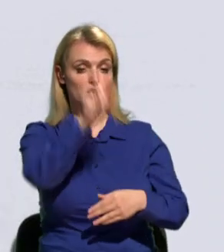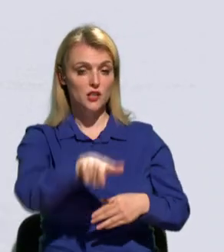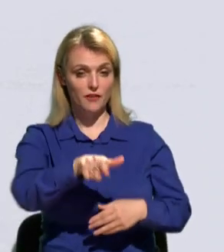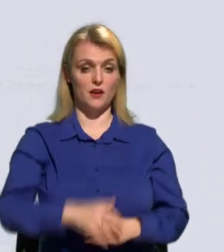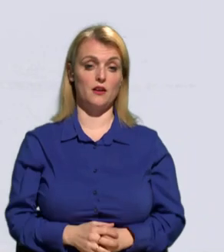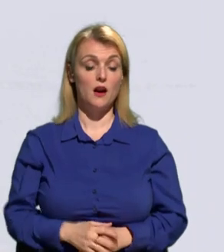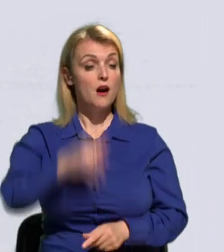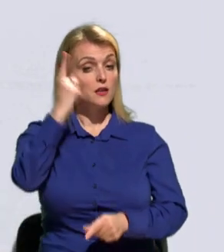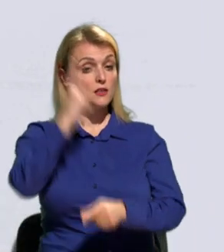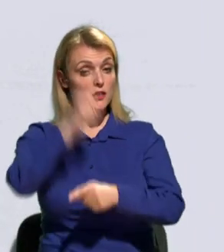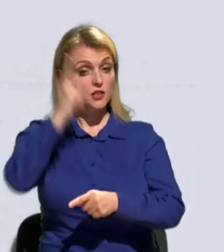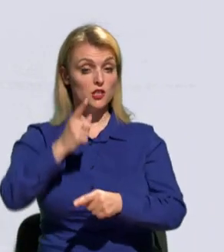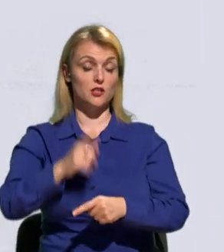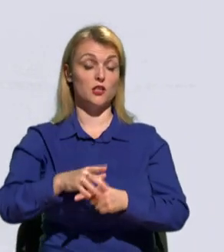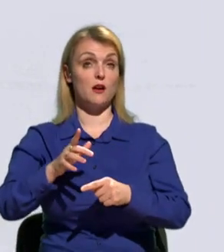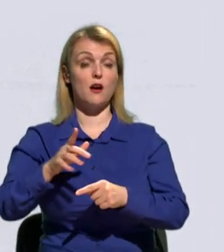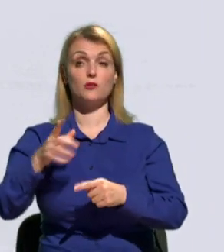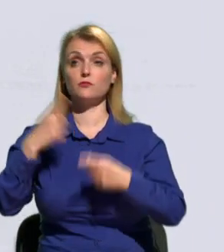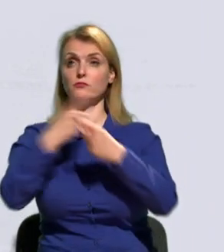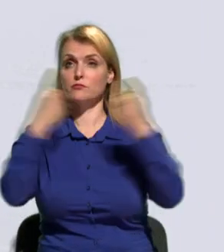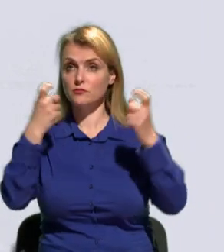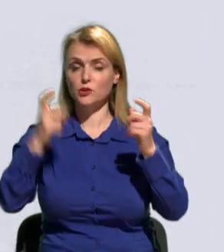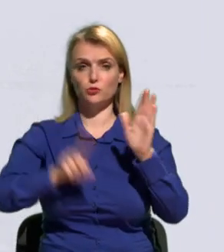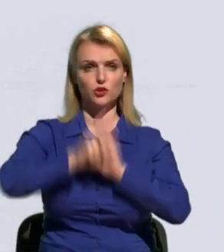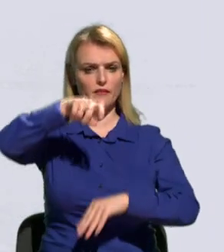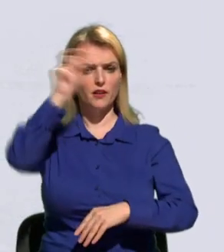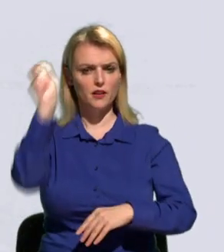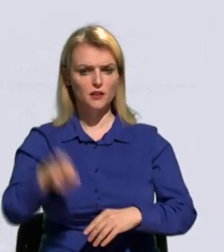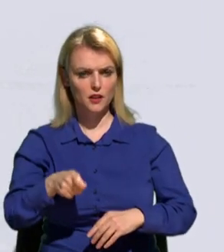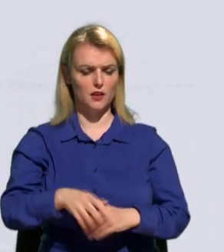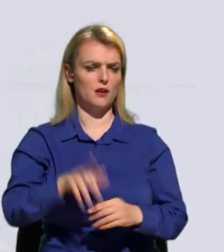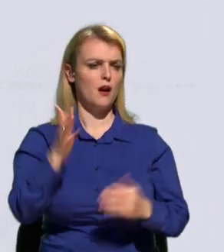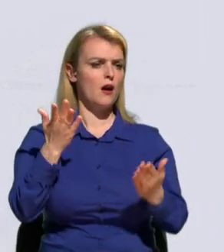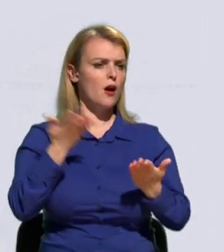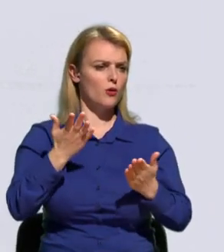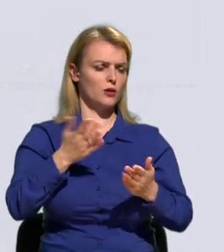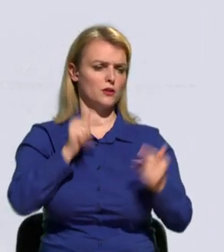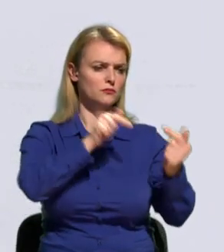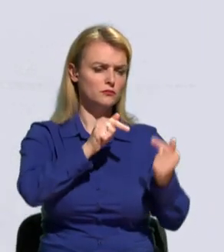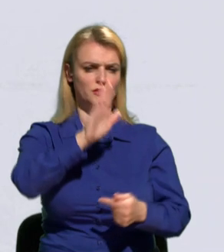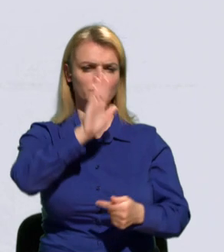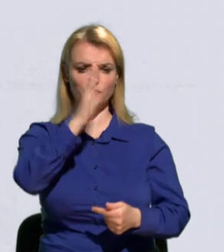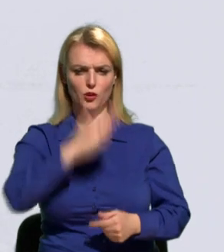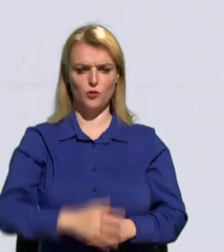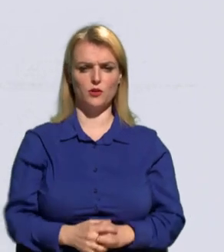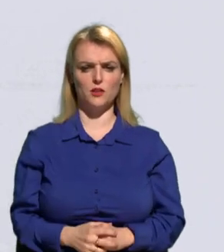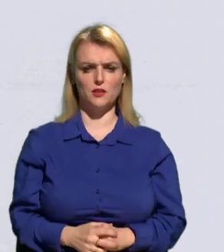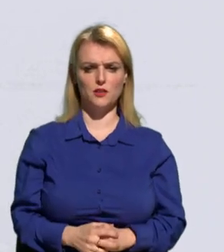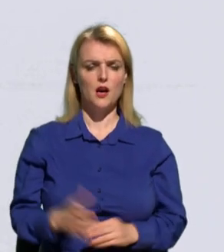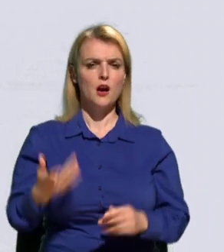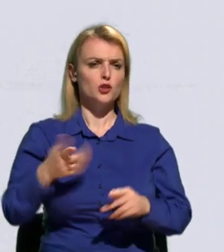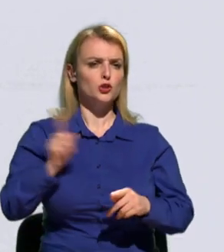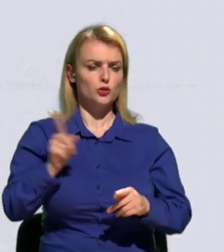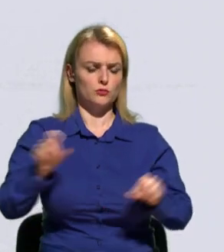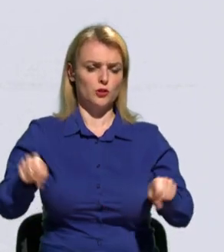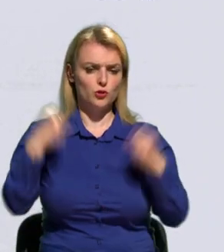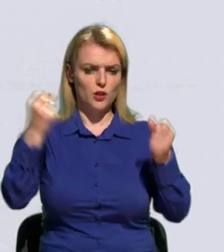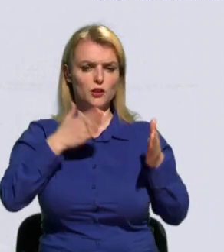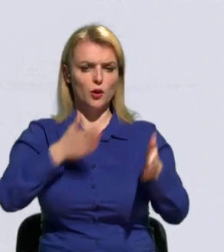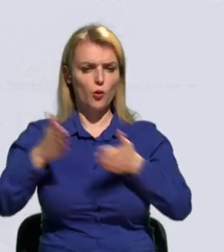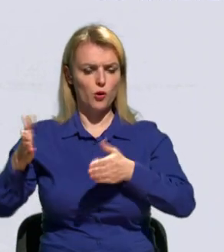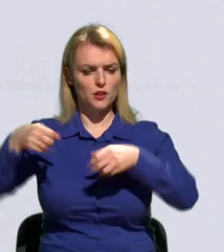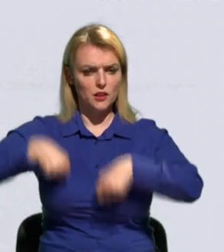materiale. Se interzice incitarea la război, ură interietnică sau separatism teritorial, acțiuni ce pun în pericol ordinea de drept.